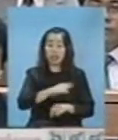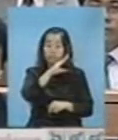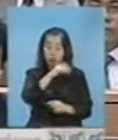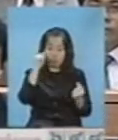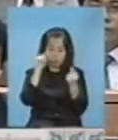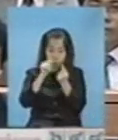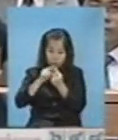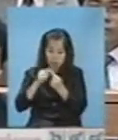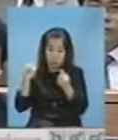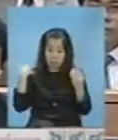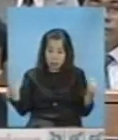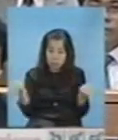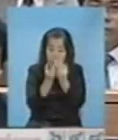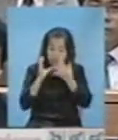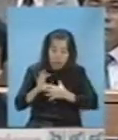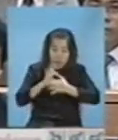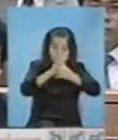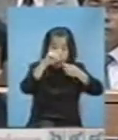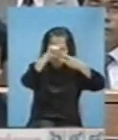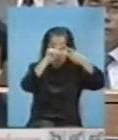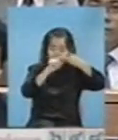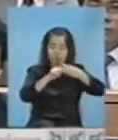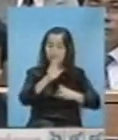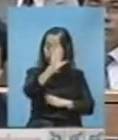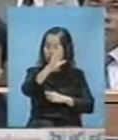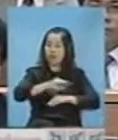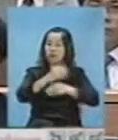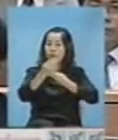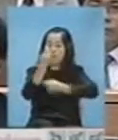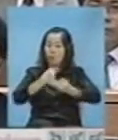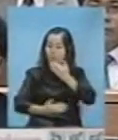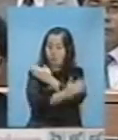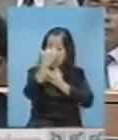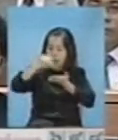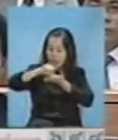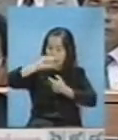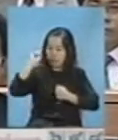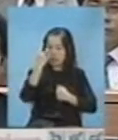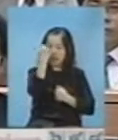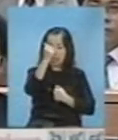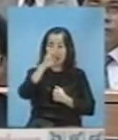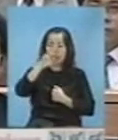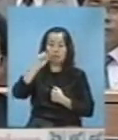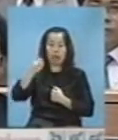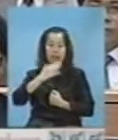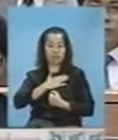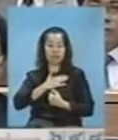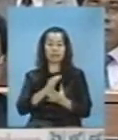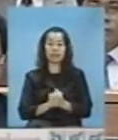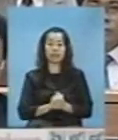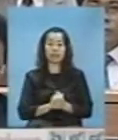ขมีผลกระทบสองเรื่องที่ผมกราบเรียนท่านจะต้องเปิดโอกาสให้มีการแก้ไขได้